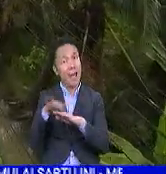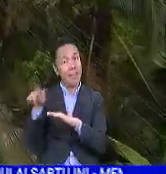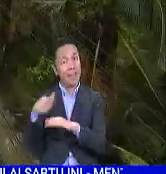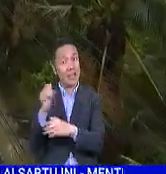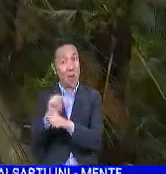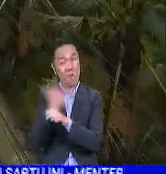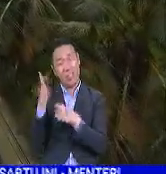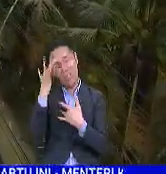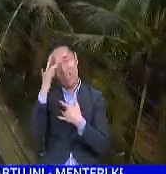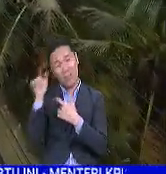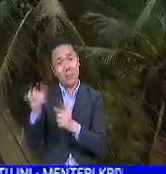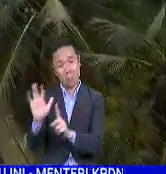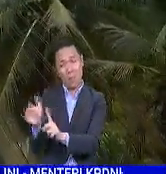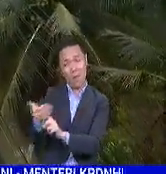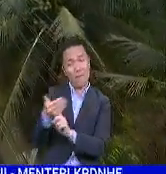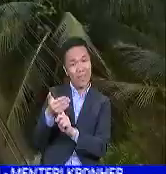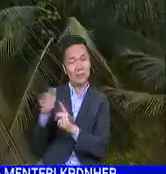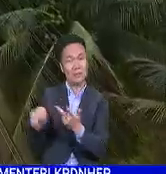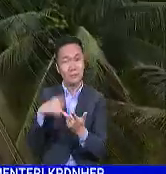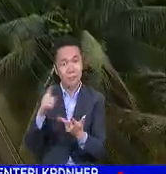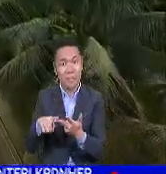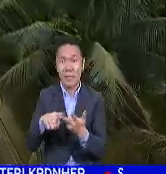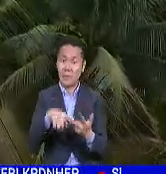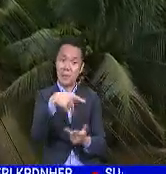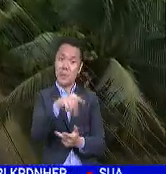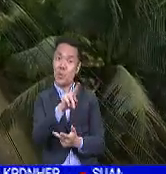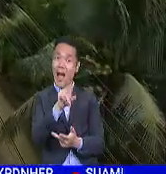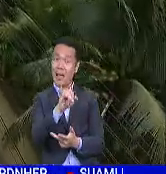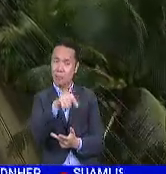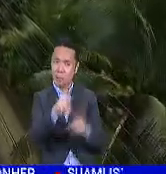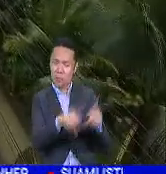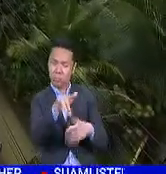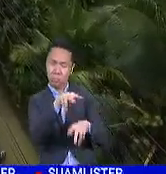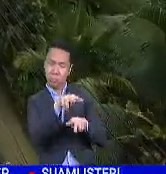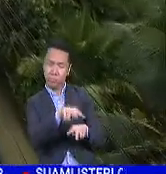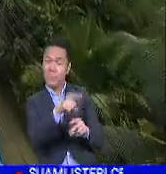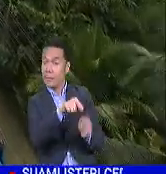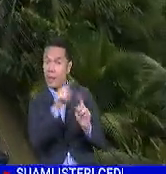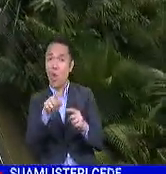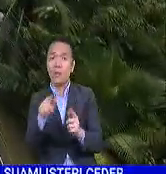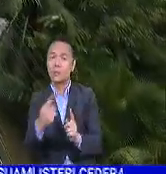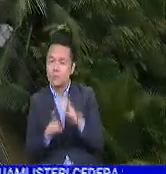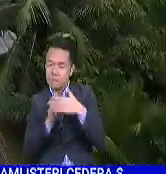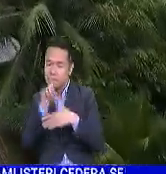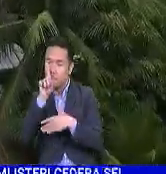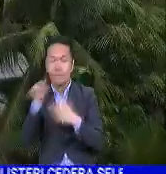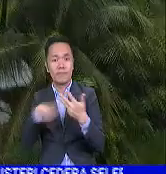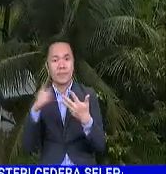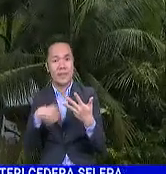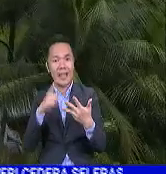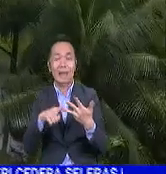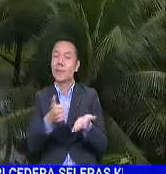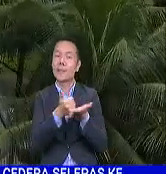atau pusat kuarantin, membawa pesakit di bawah penyiasatan PUI menjalani ujian saringan selain menyediakan